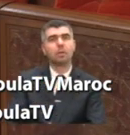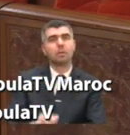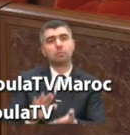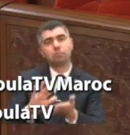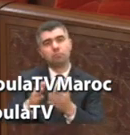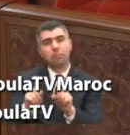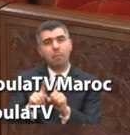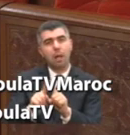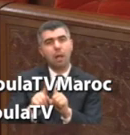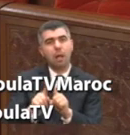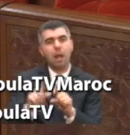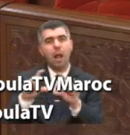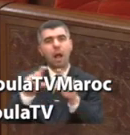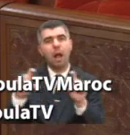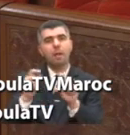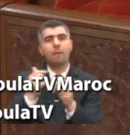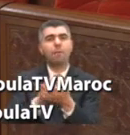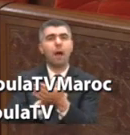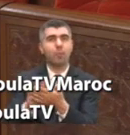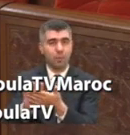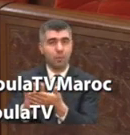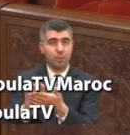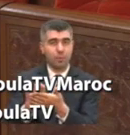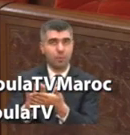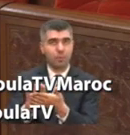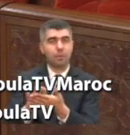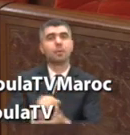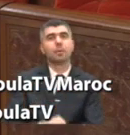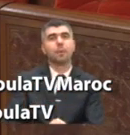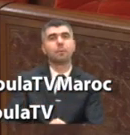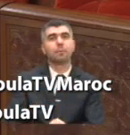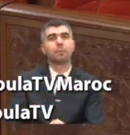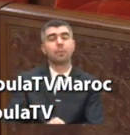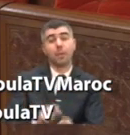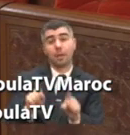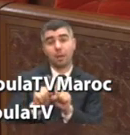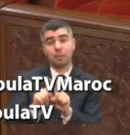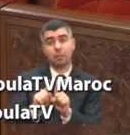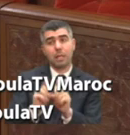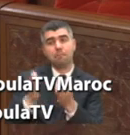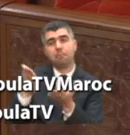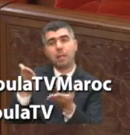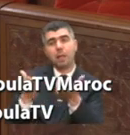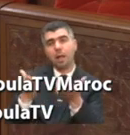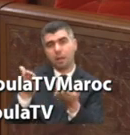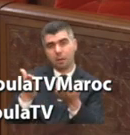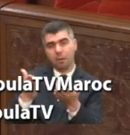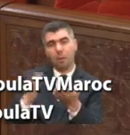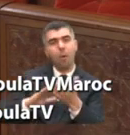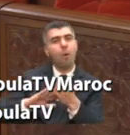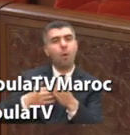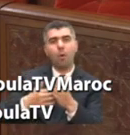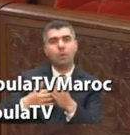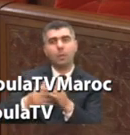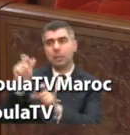حاملي الرميد. خصنا نوصلوا لواحد المستوى اللي يكون واحد التوازن، يعني جميع المغاربه كيف